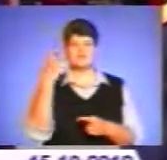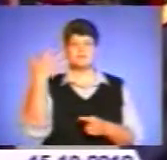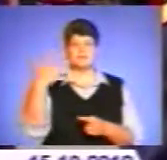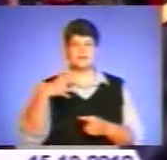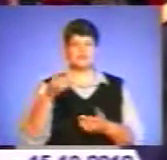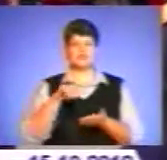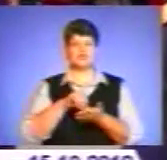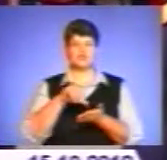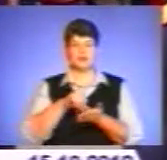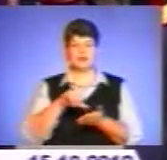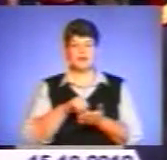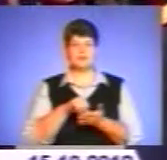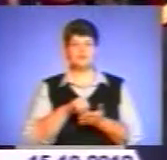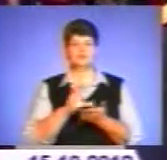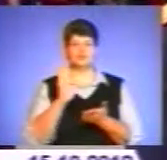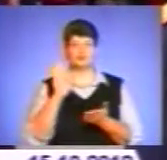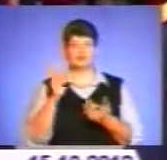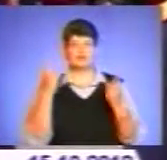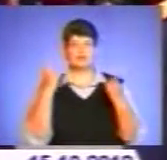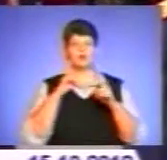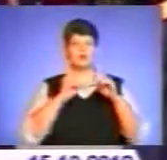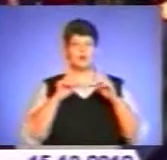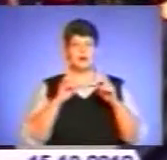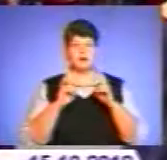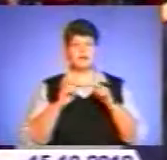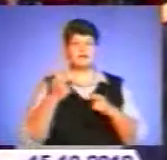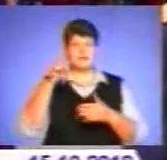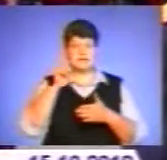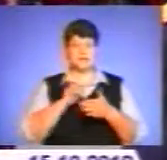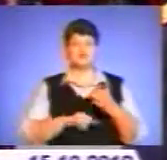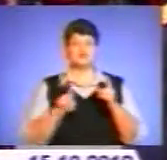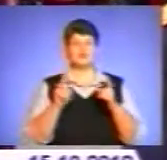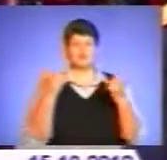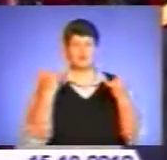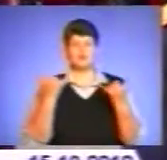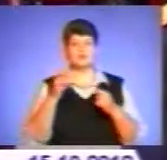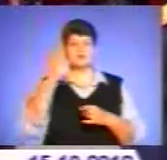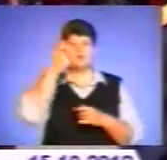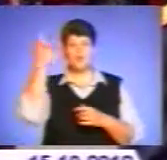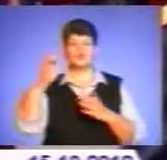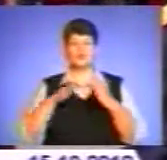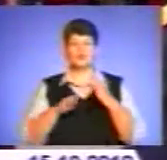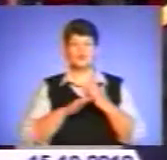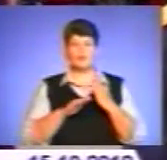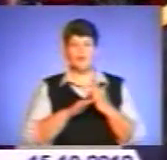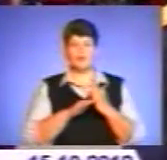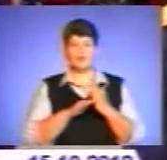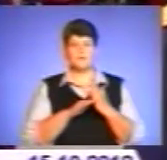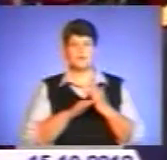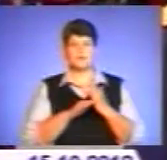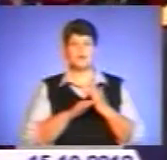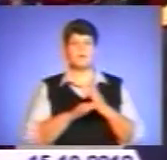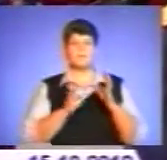значить, 250 учасників Великої Ради. Надіємося сьогодні з Божою допомогою, значить, Покрови